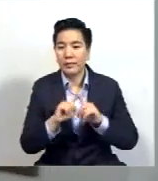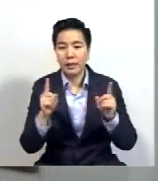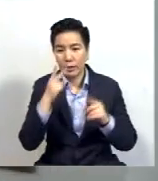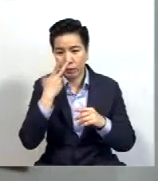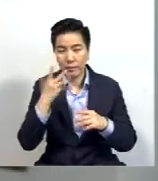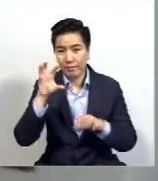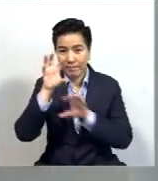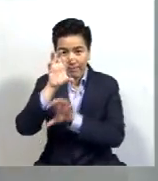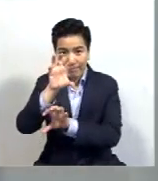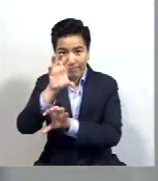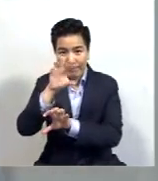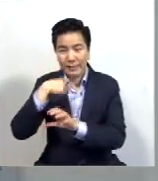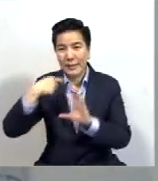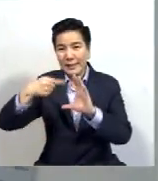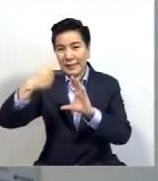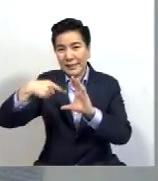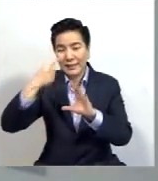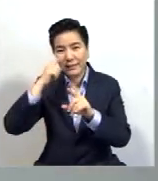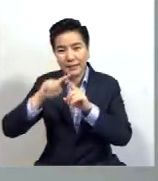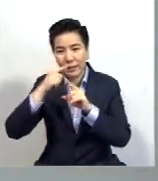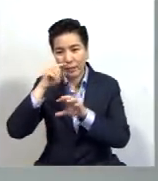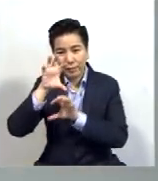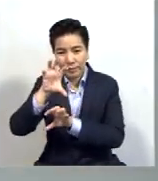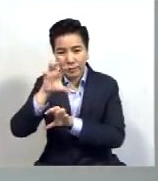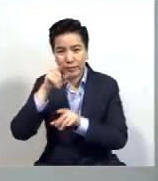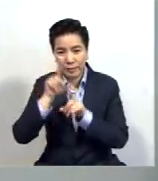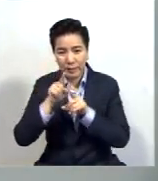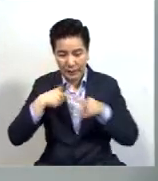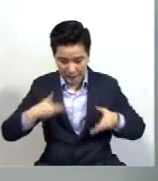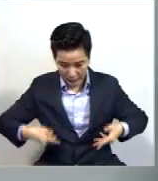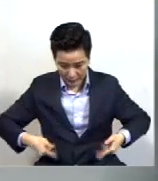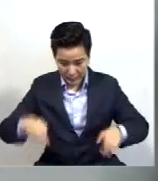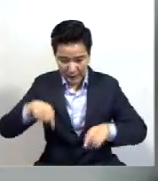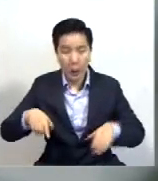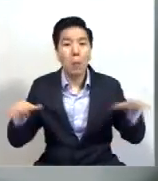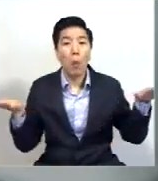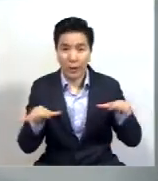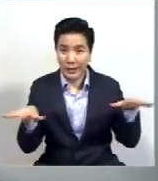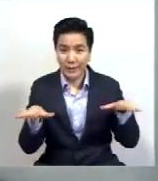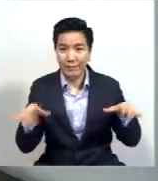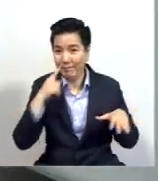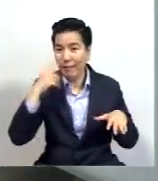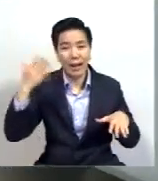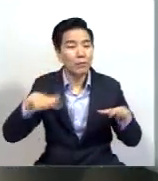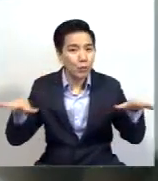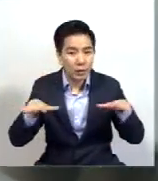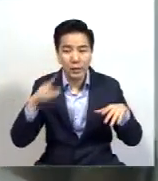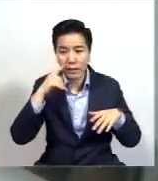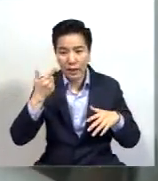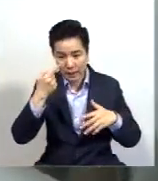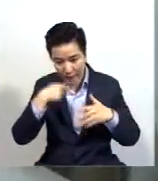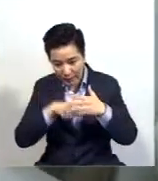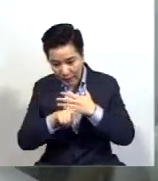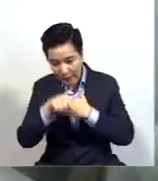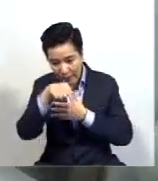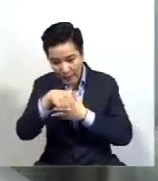นะครับความดันห้องความดันทางเดินจะเป็นความดันปกติห้องถัดไปห้องแอนตี้รูม